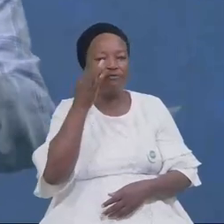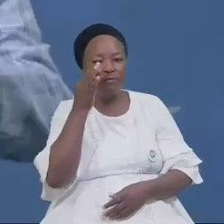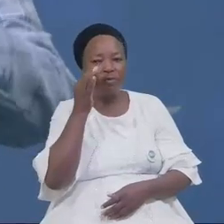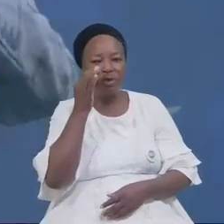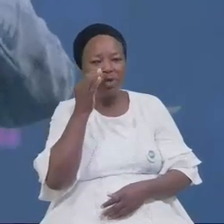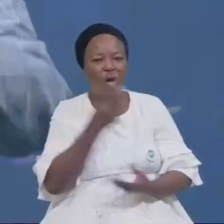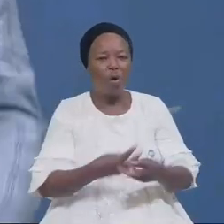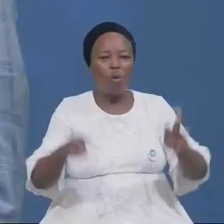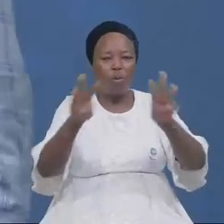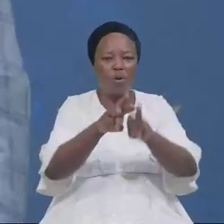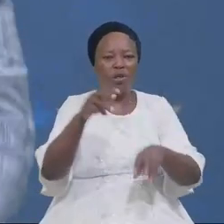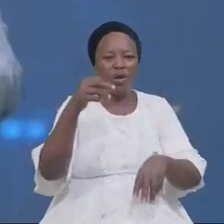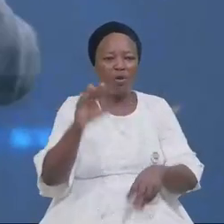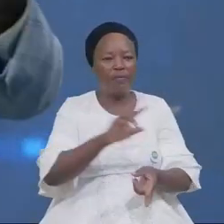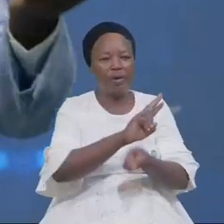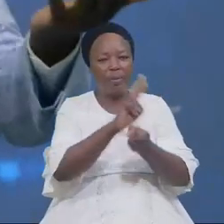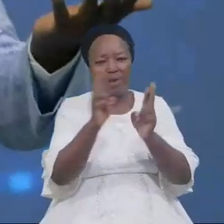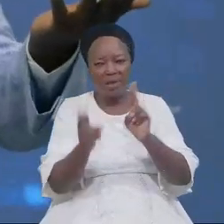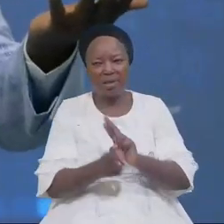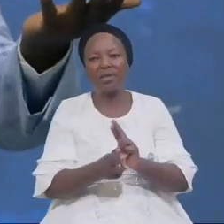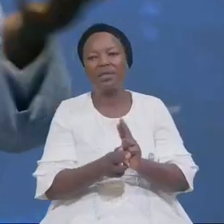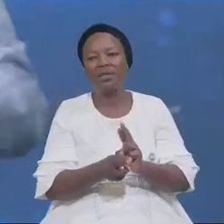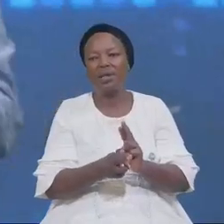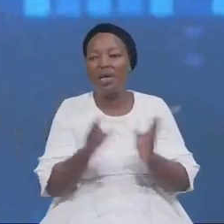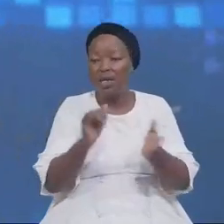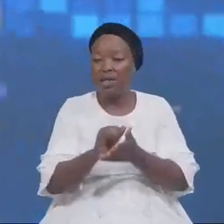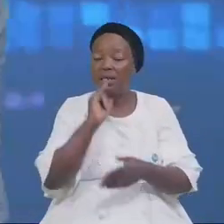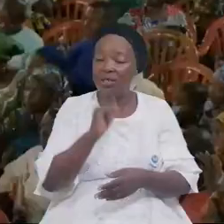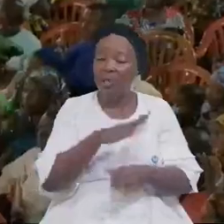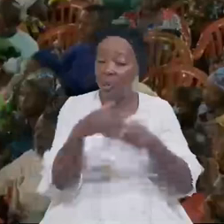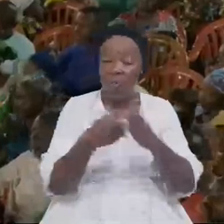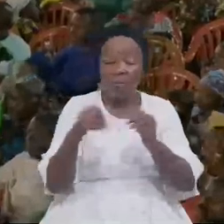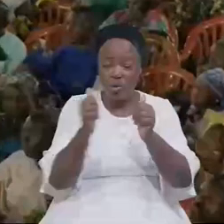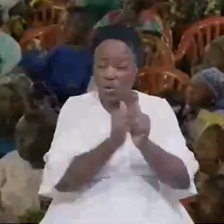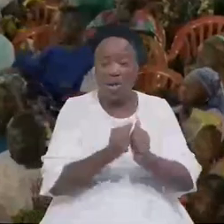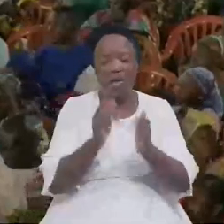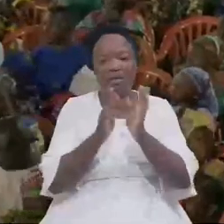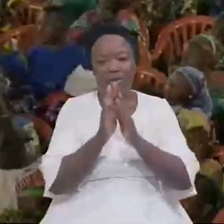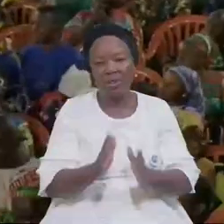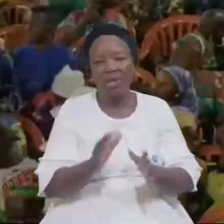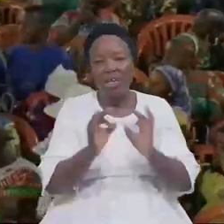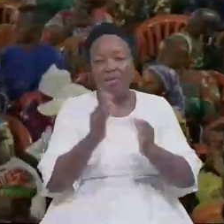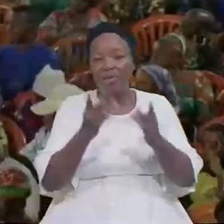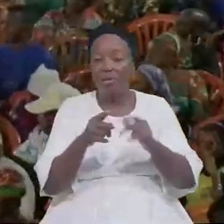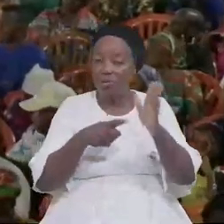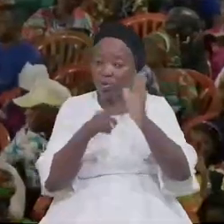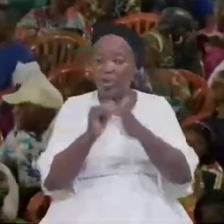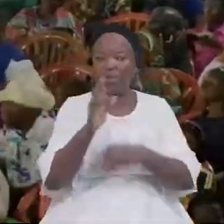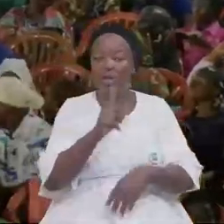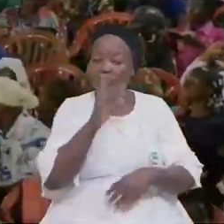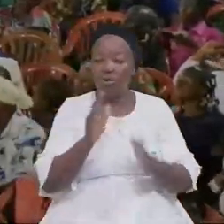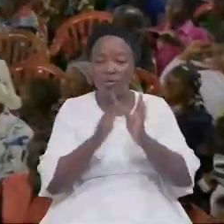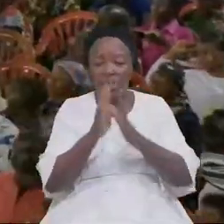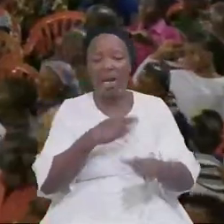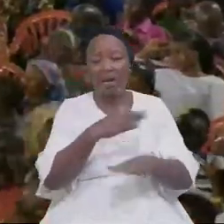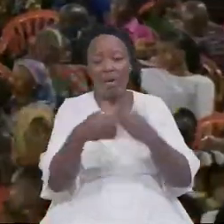Produisez donc des fruits dignes de la repentance, c'est le chrétien entier. Si tu veux montrer que tu es un véritable chrétien, un